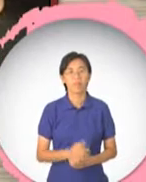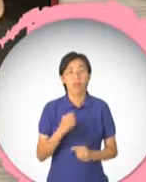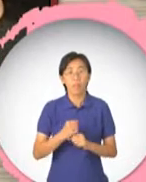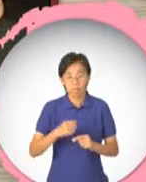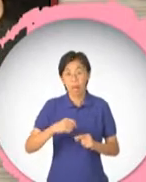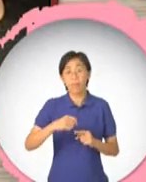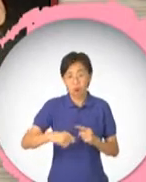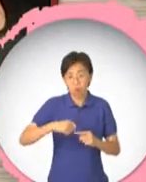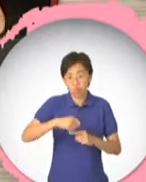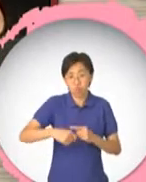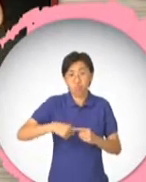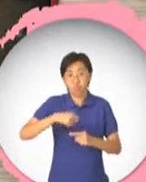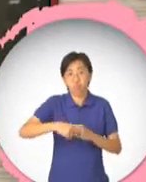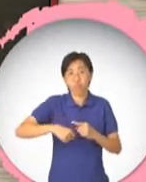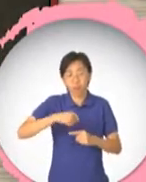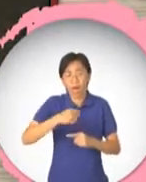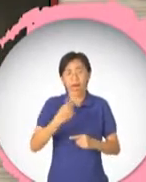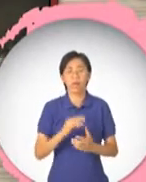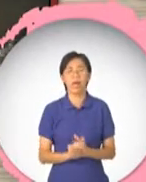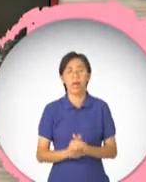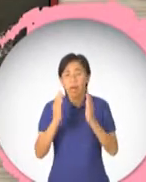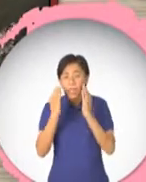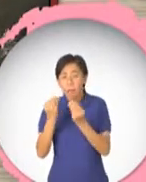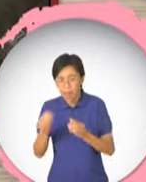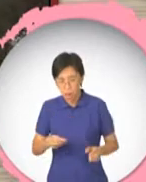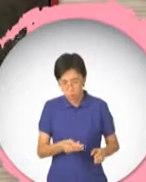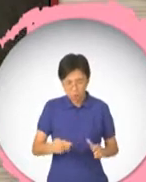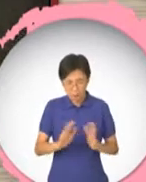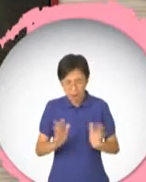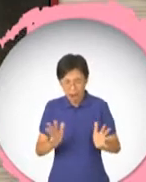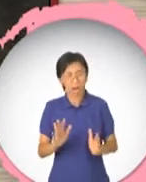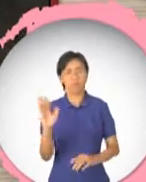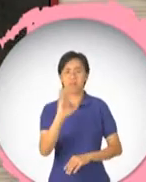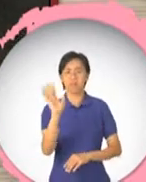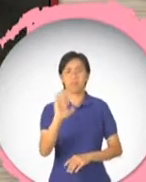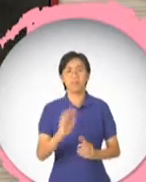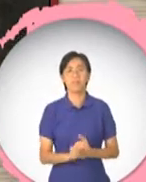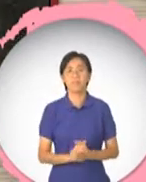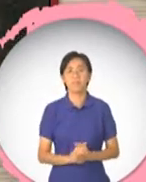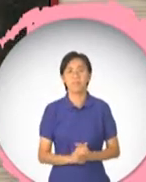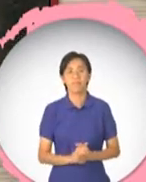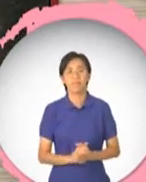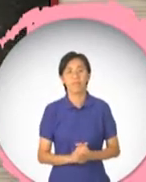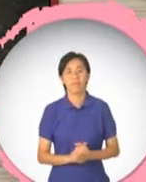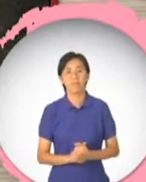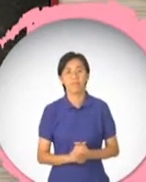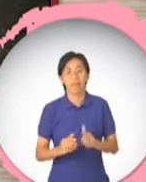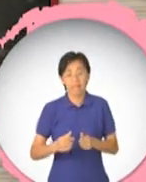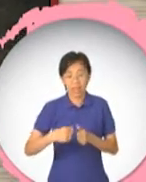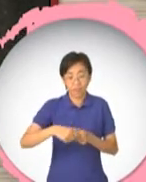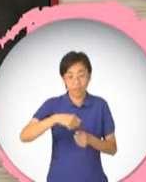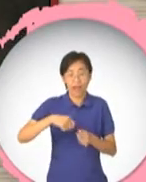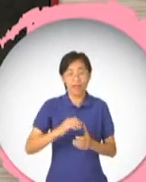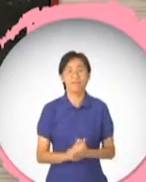นวลเยอะเกินไปก็จะทำให้เป็นลักษณะแบบนั้นเราก็จะเอาเส้นแป้งนะคะเกยตัวไส้กรอกไปประมาณ